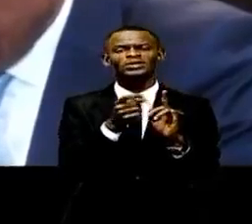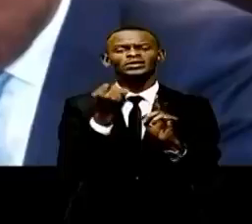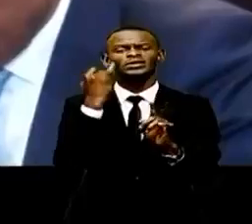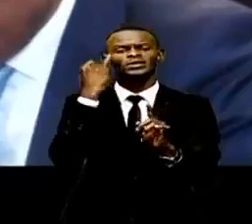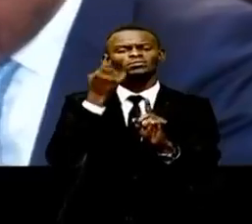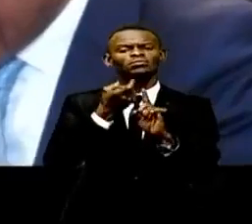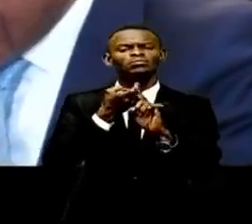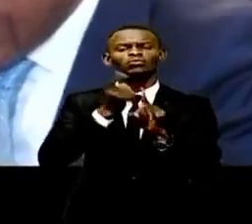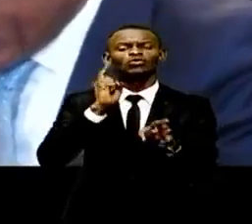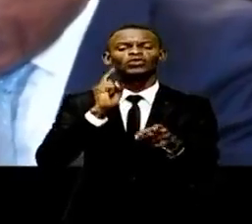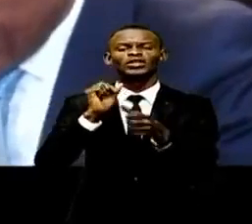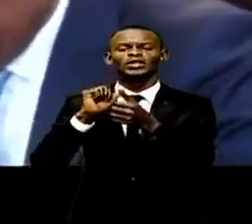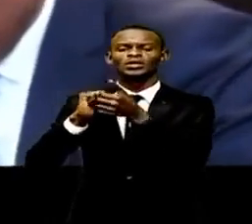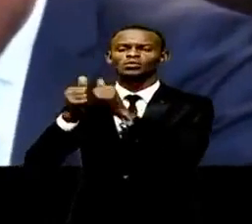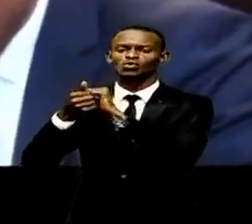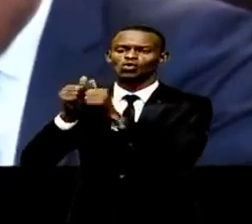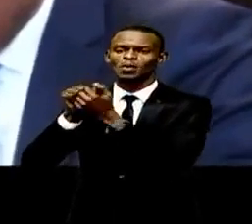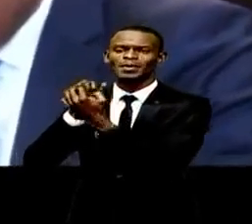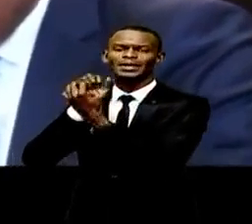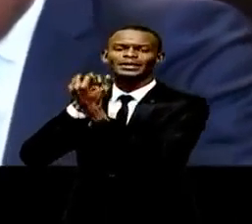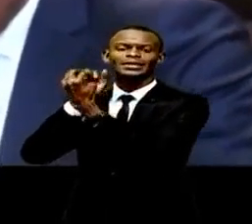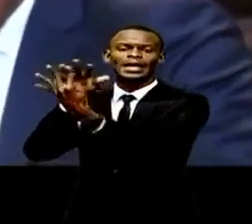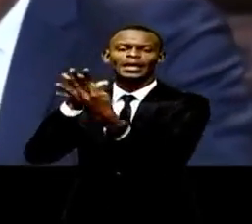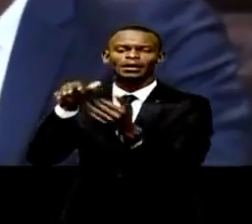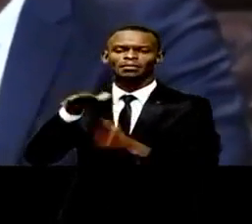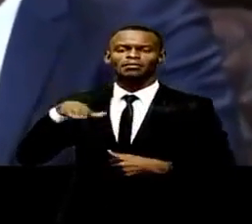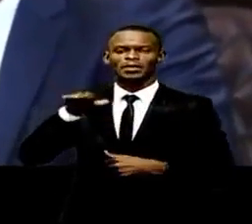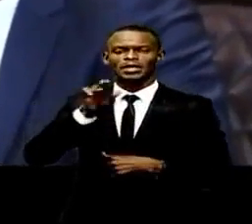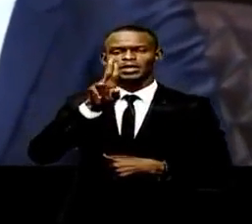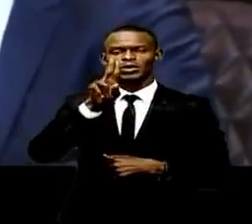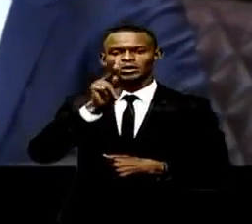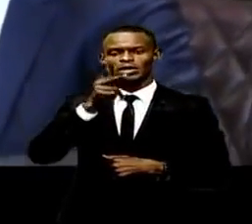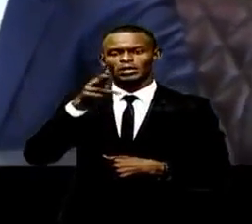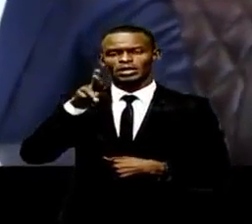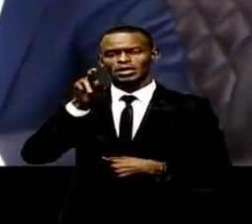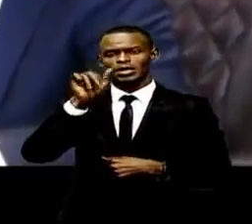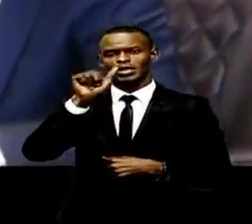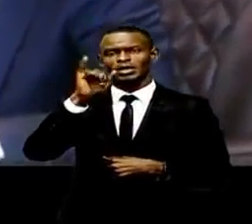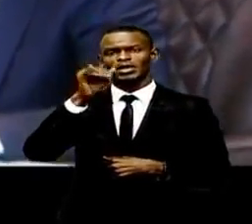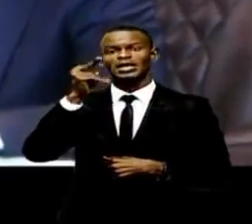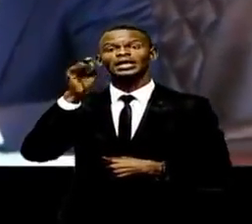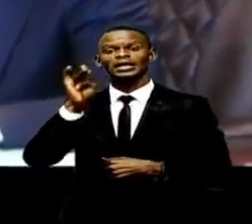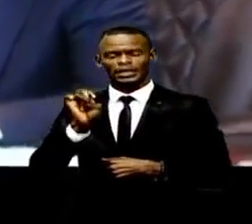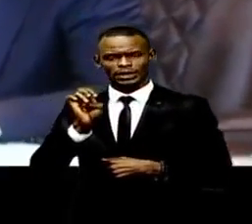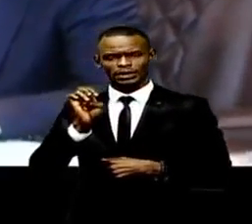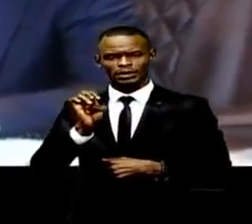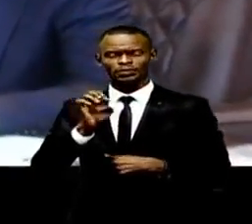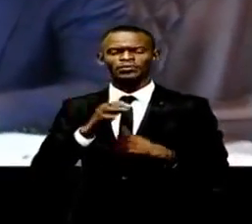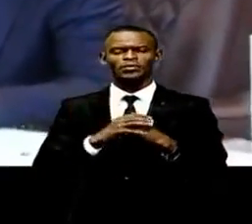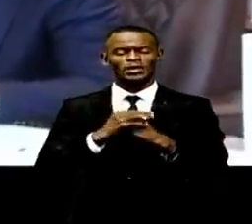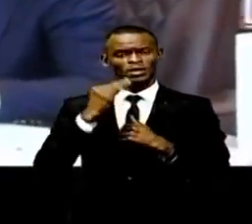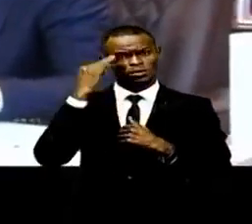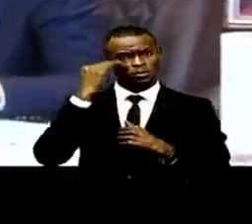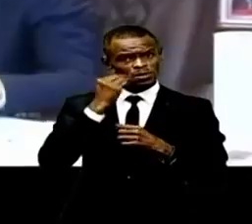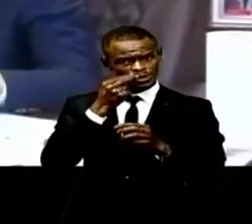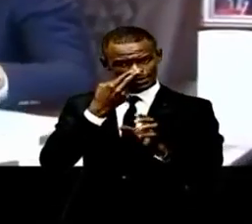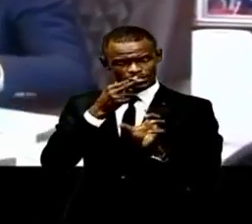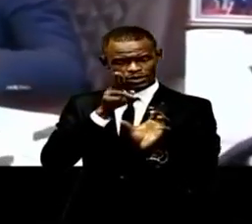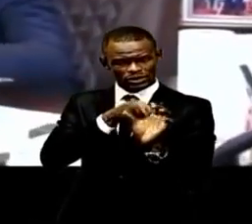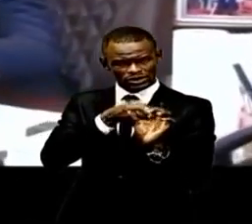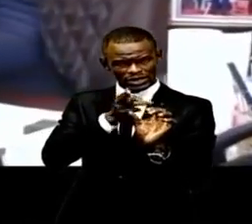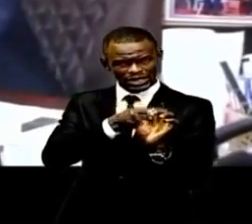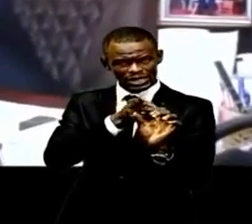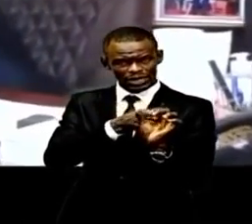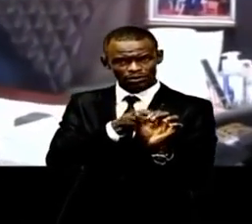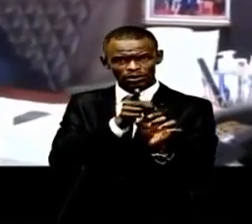des Finances qui assure l'intérim du ministre de l'Économie nationale. Ces deux membres du gouvernement ont rassuré le Conseil